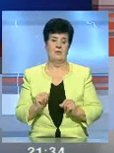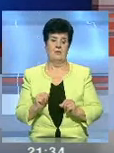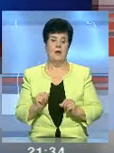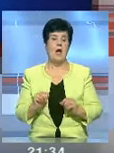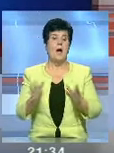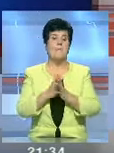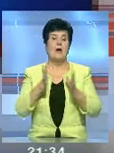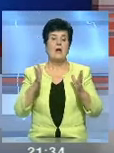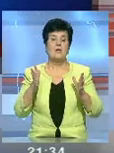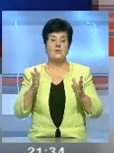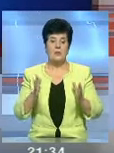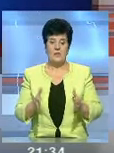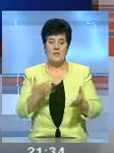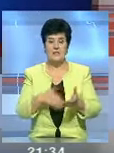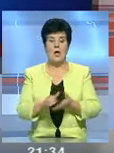majoritatea cetățenilor cu